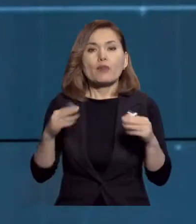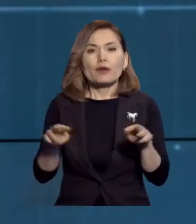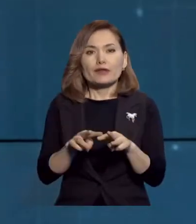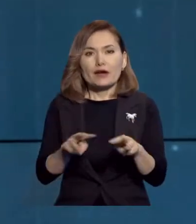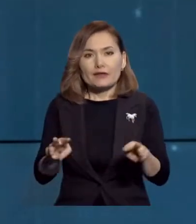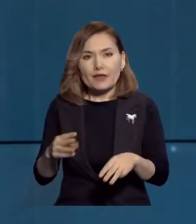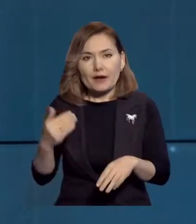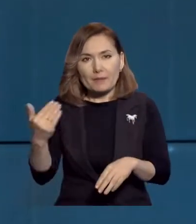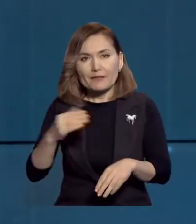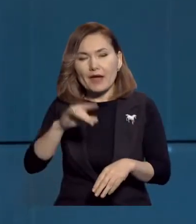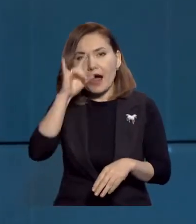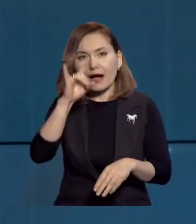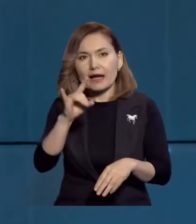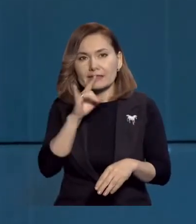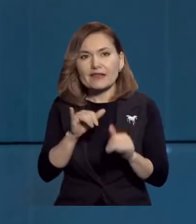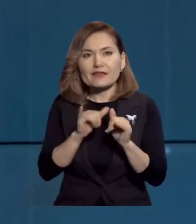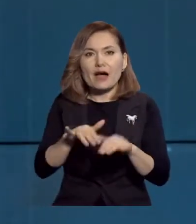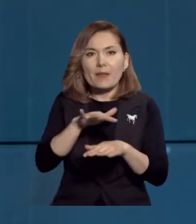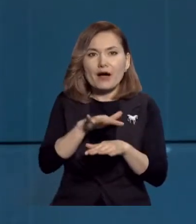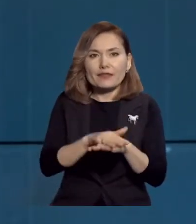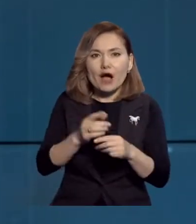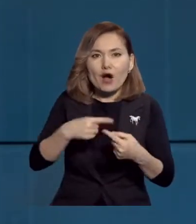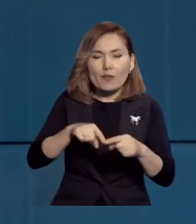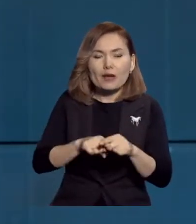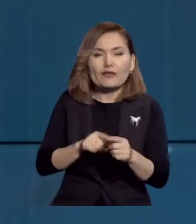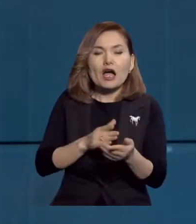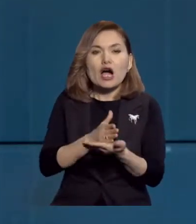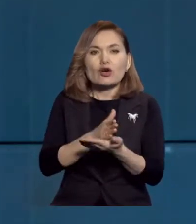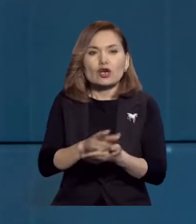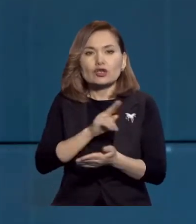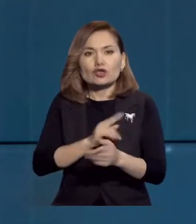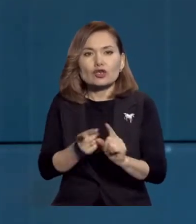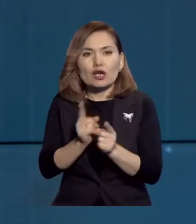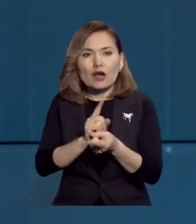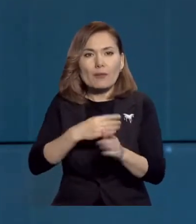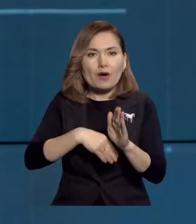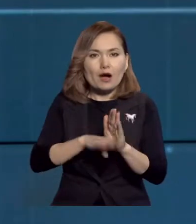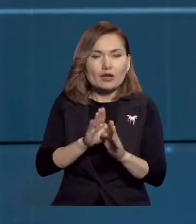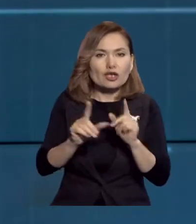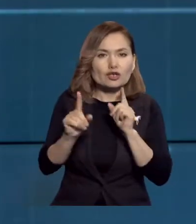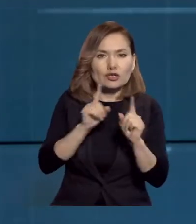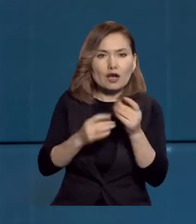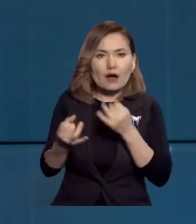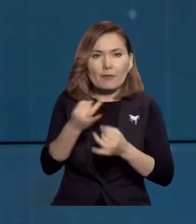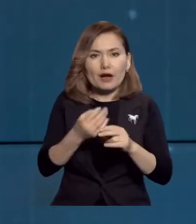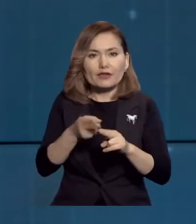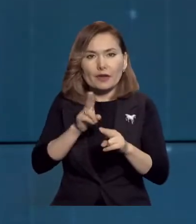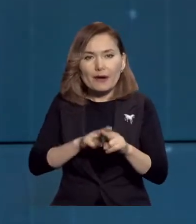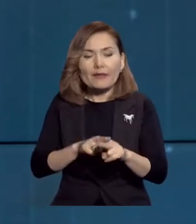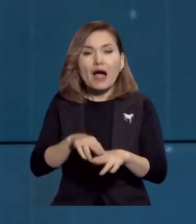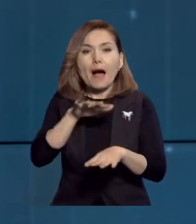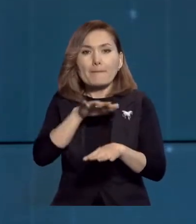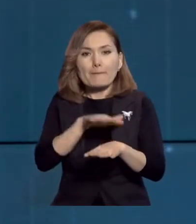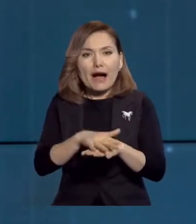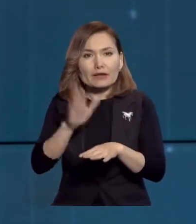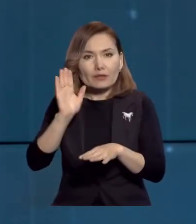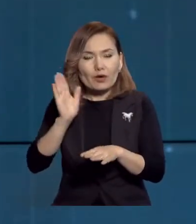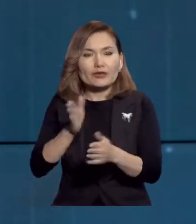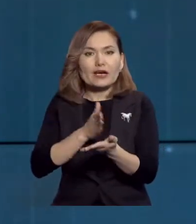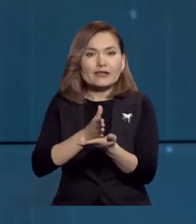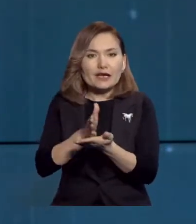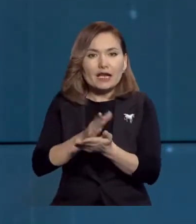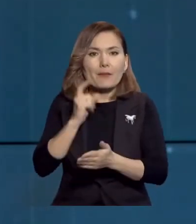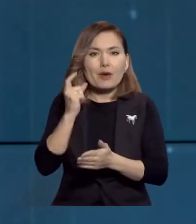Бүгін үкіметте Қазақстанның даму банкі акционерлік қоғамының қызметін реформалау жөнінде кеңес өтті. Жаңашылдыққа сәйкес банк стратегиялық